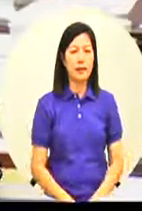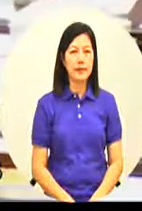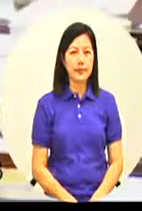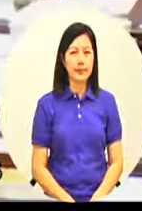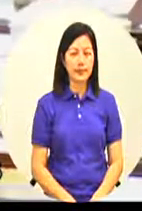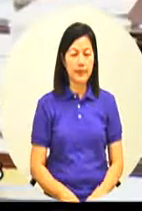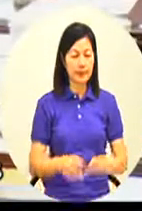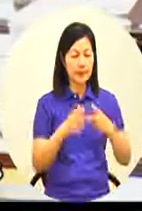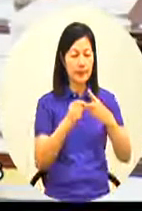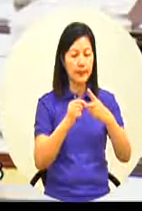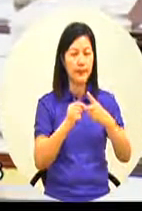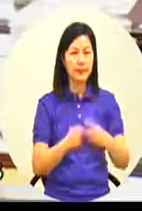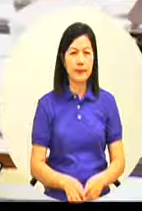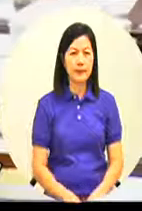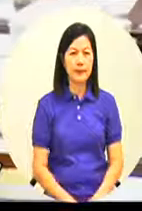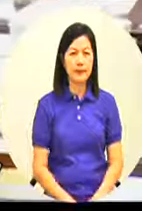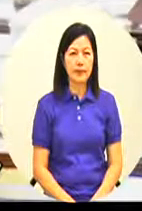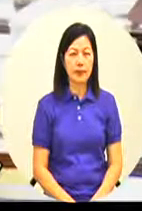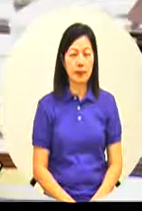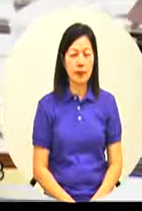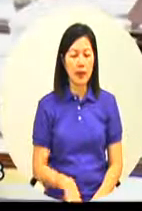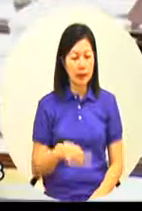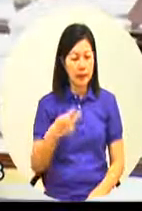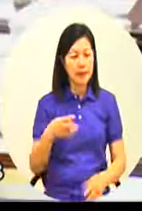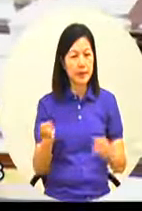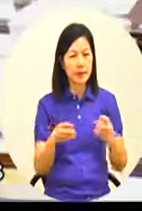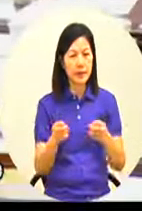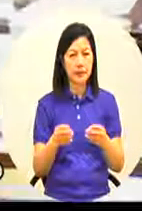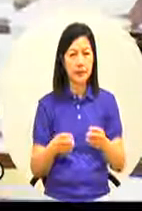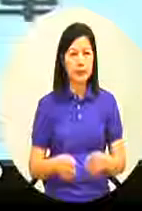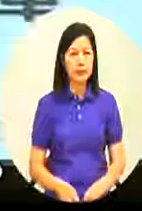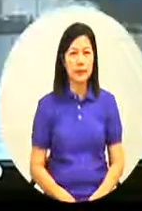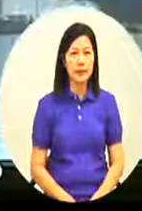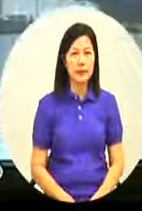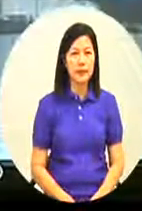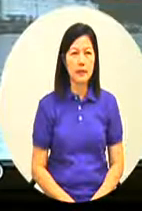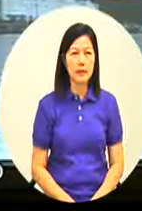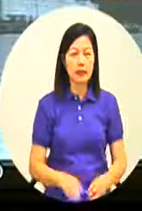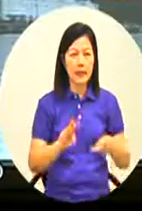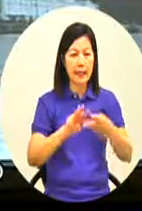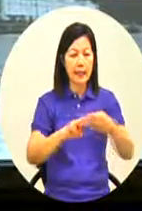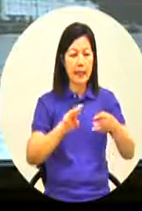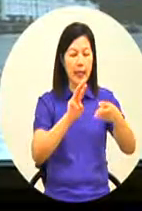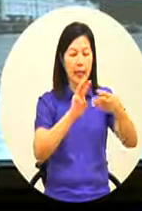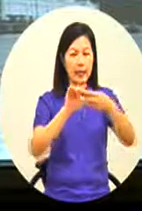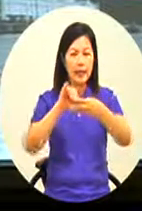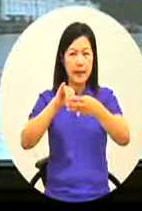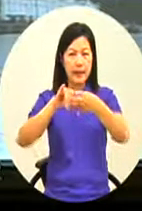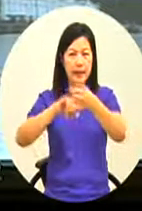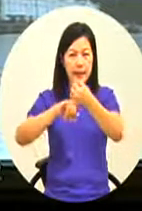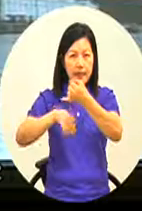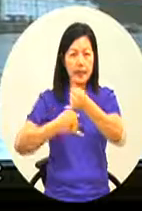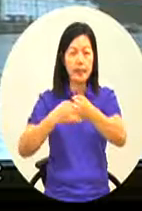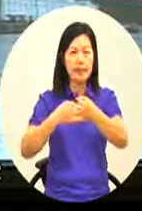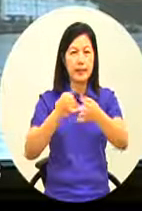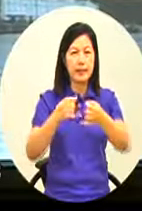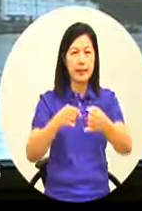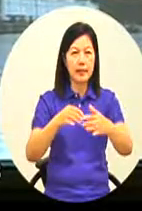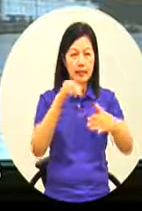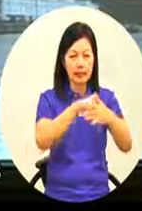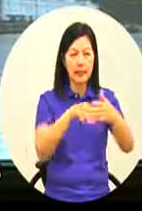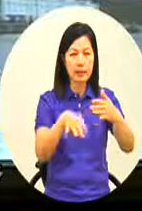第二个问题我想跟局长讨论一下，就是田丁仓库。田丁仓库在哪边呢？田丁仓库